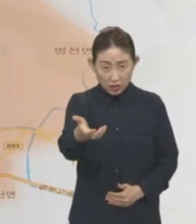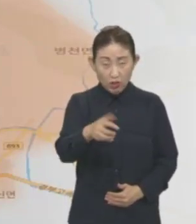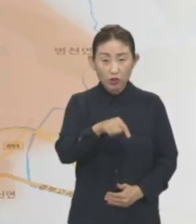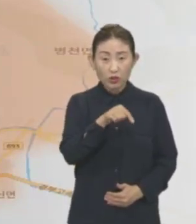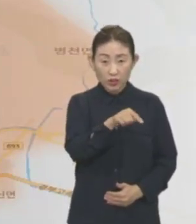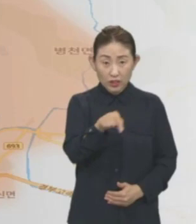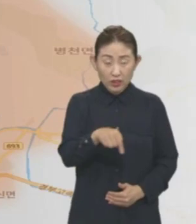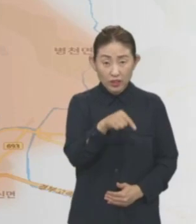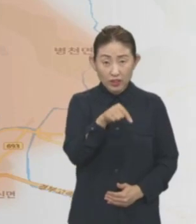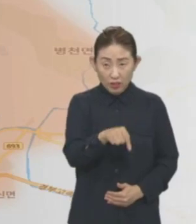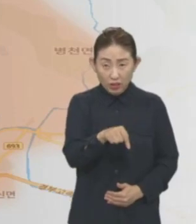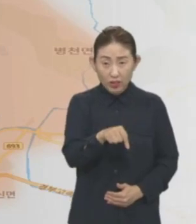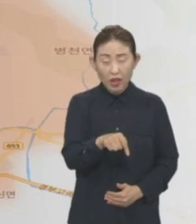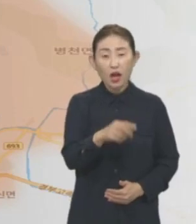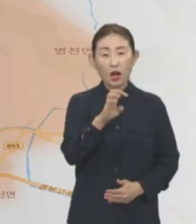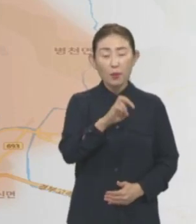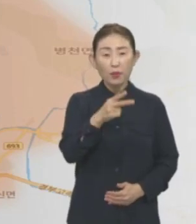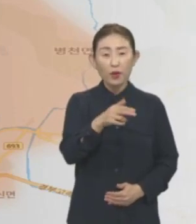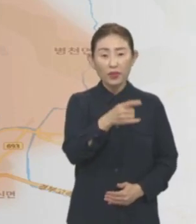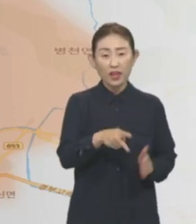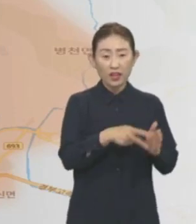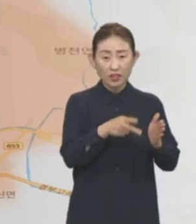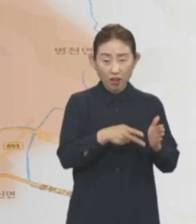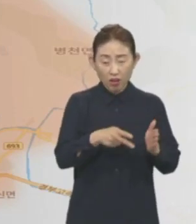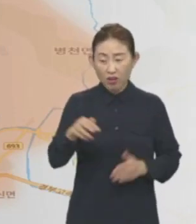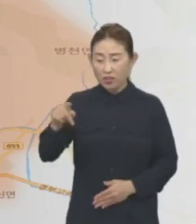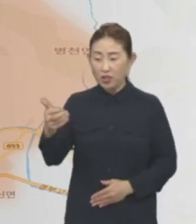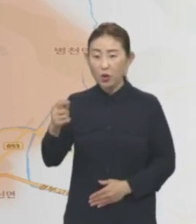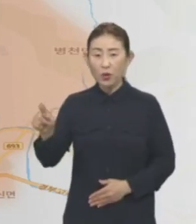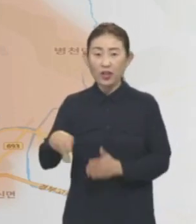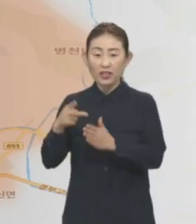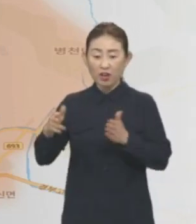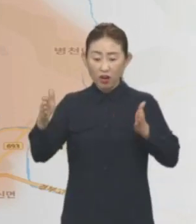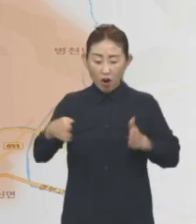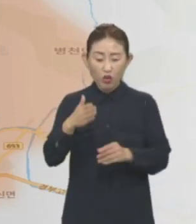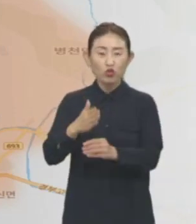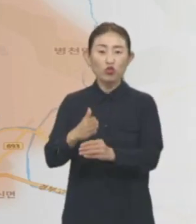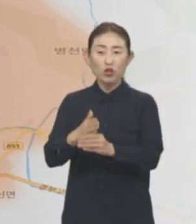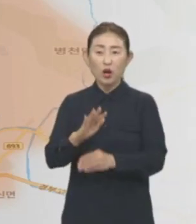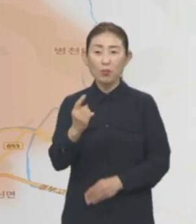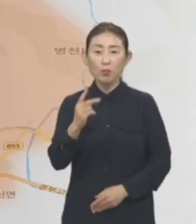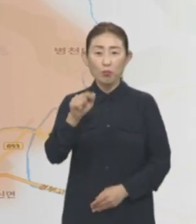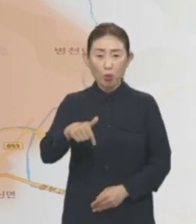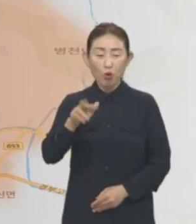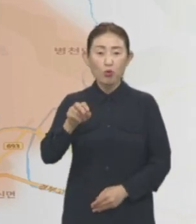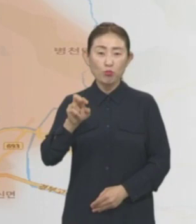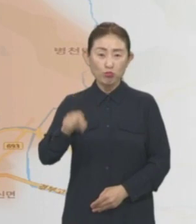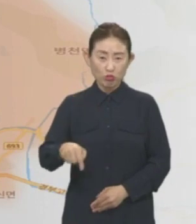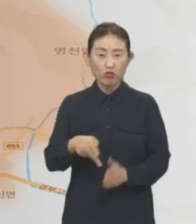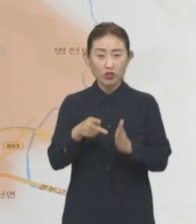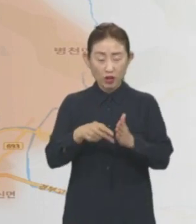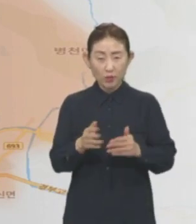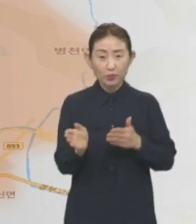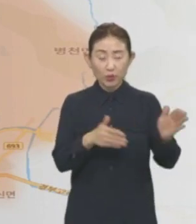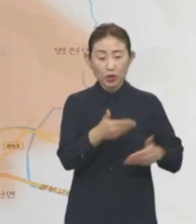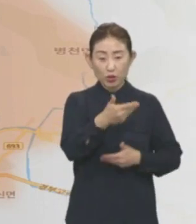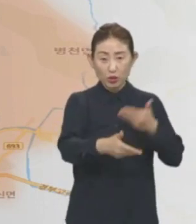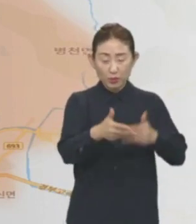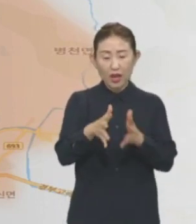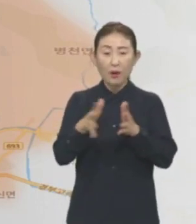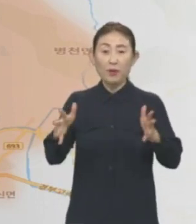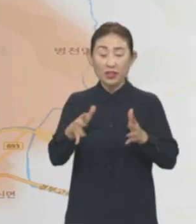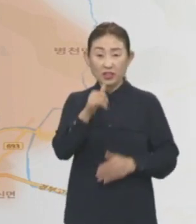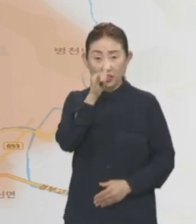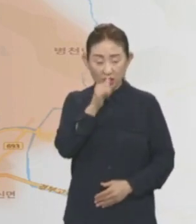모빌리티 국가산단이 조성되는 평택역과 성완역 9.7km 사이 복모역, 고속터미널과 아파트 단지가